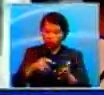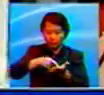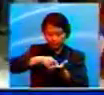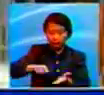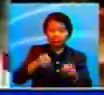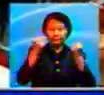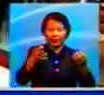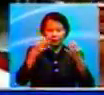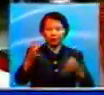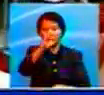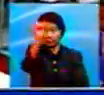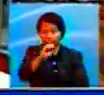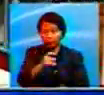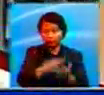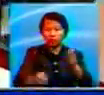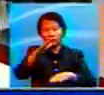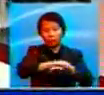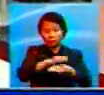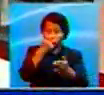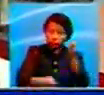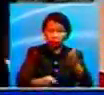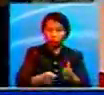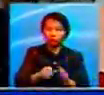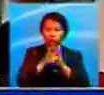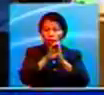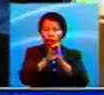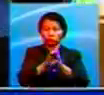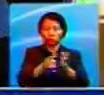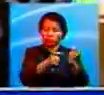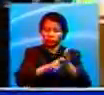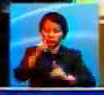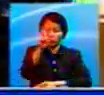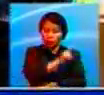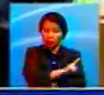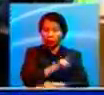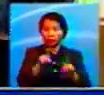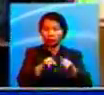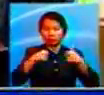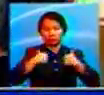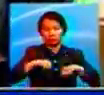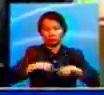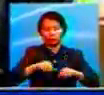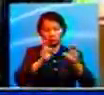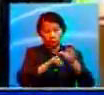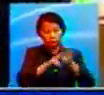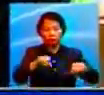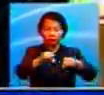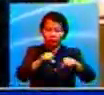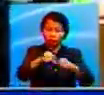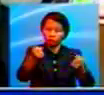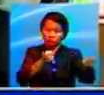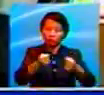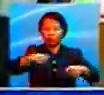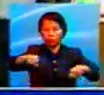membayar belasan peratus cukai atas cukai yang diantaranya keperluan harian seperti pakaian, perabot, kasut, kereta